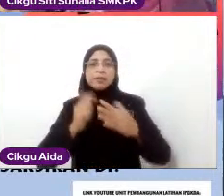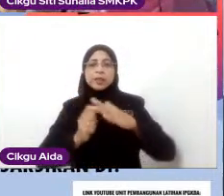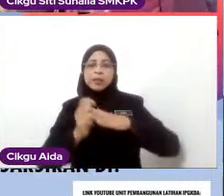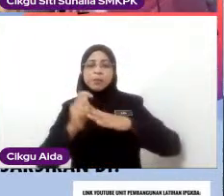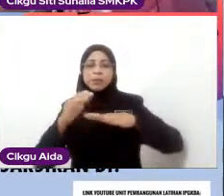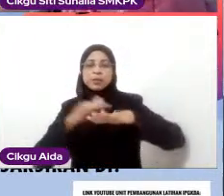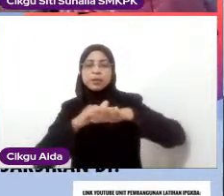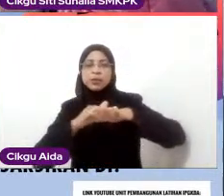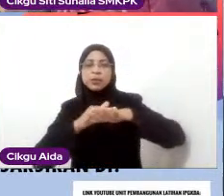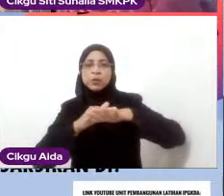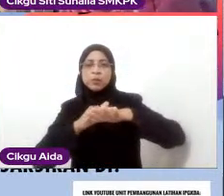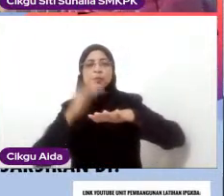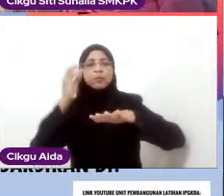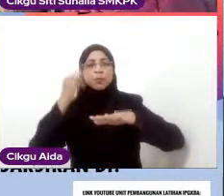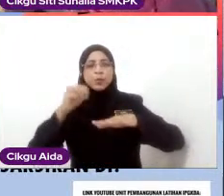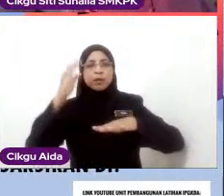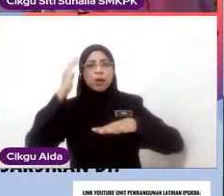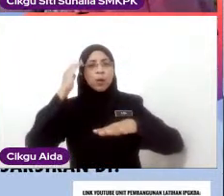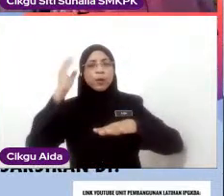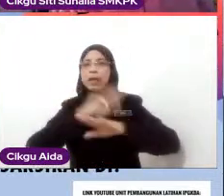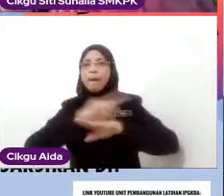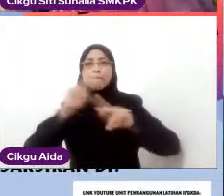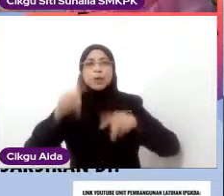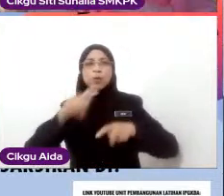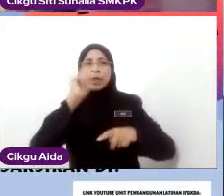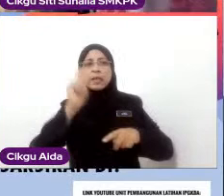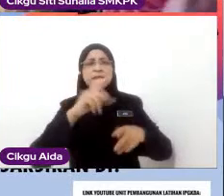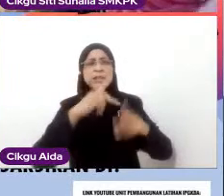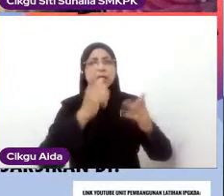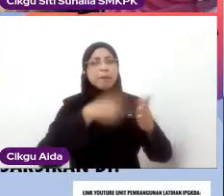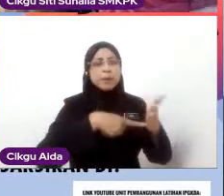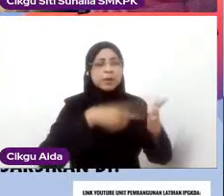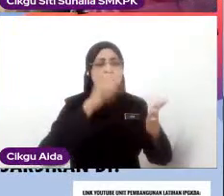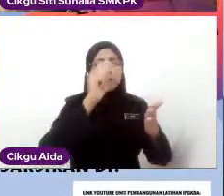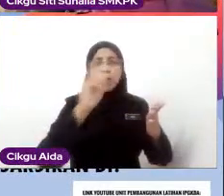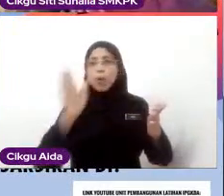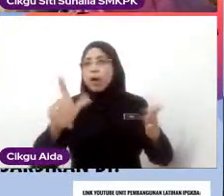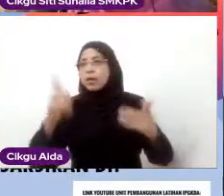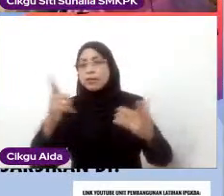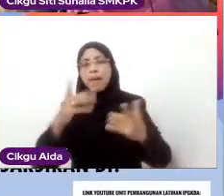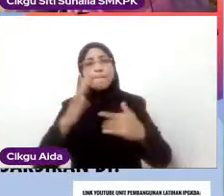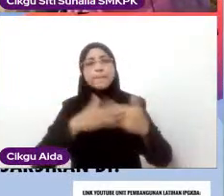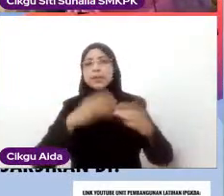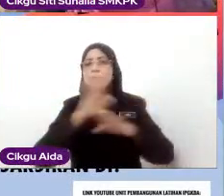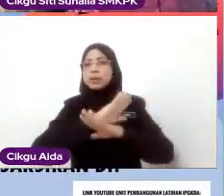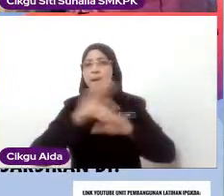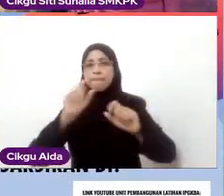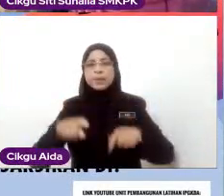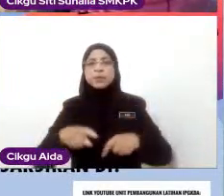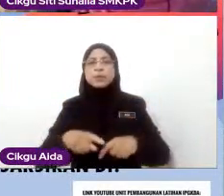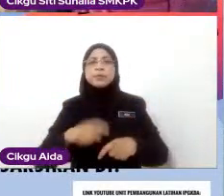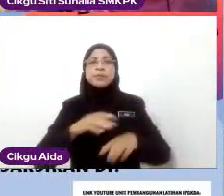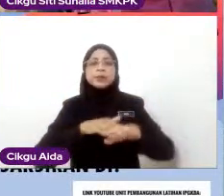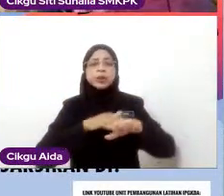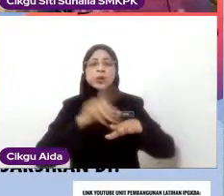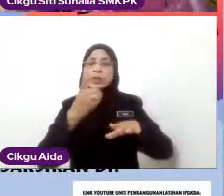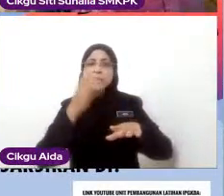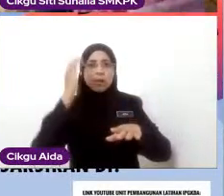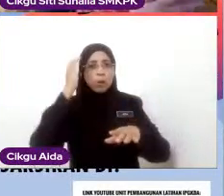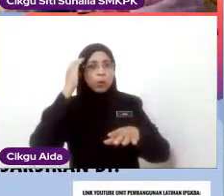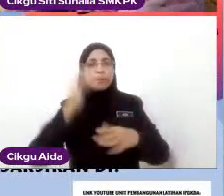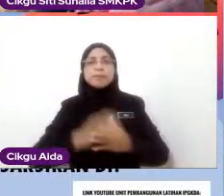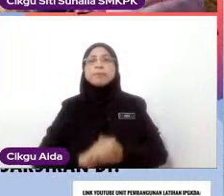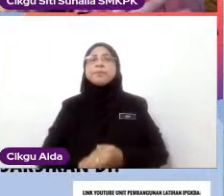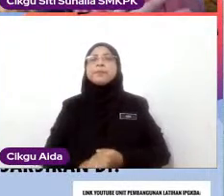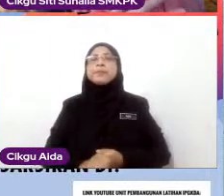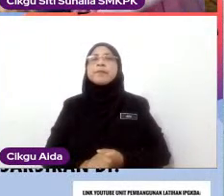tak ada orang pun dia orang dah tahu. Dia orang raba dah tahu dah kat mana. Oh, belum sampai kelas aku lagi. Pergi lagi dekat sebelah. Okey. Ni contohnya